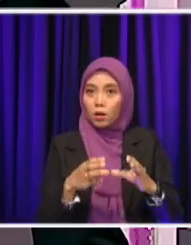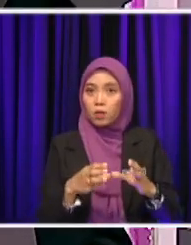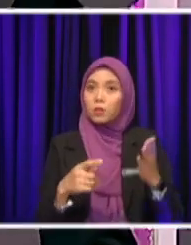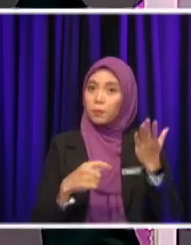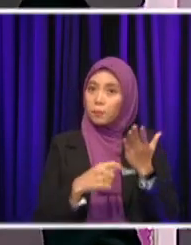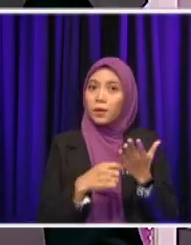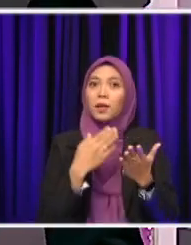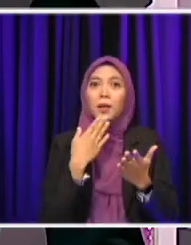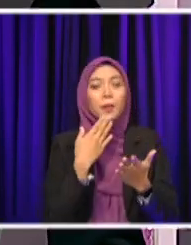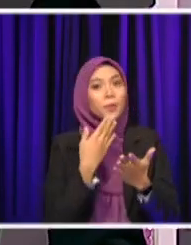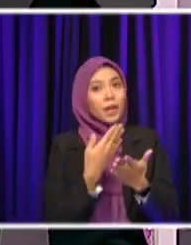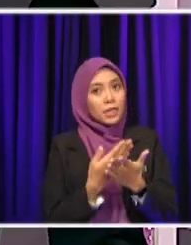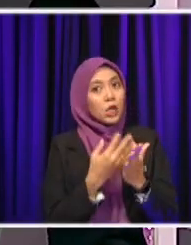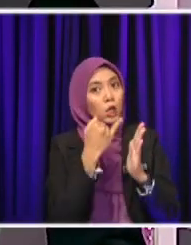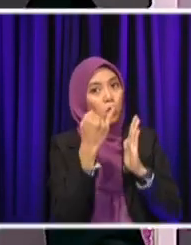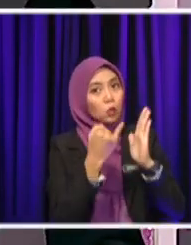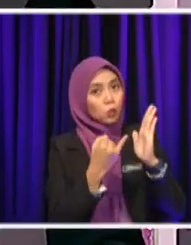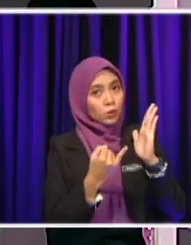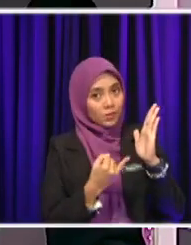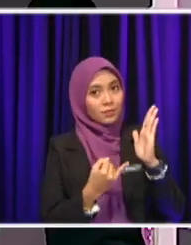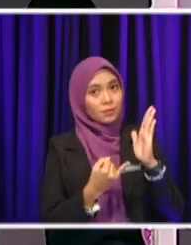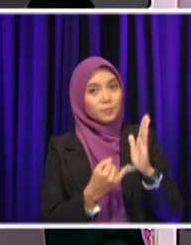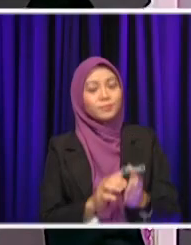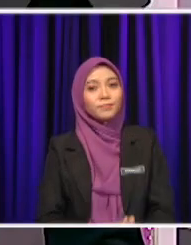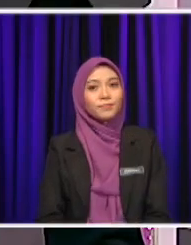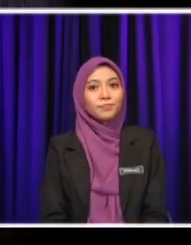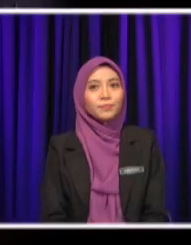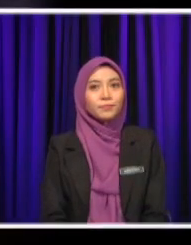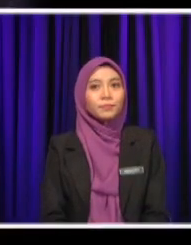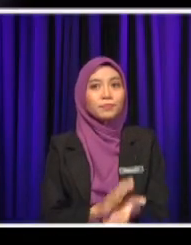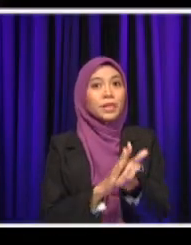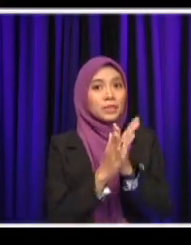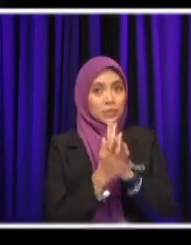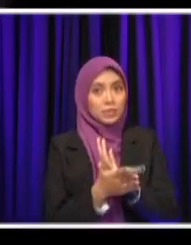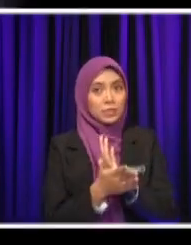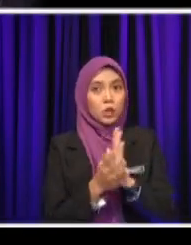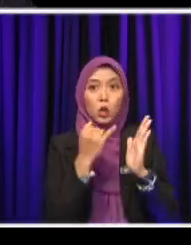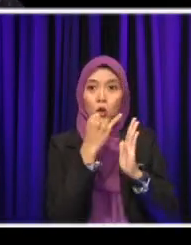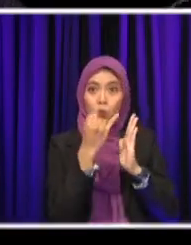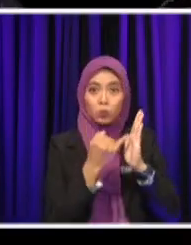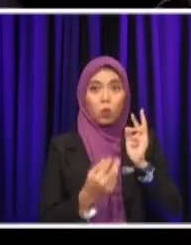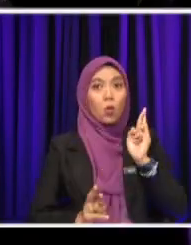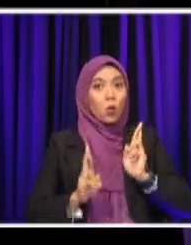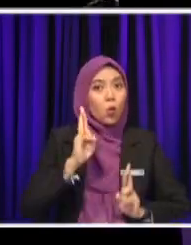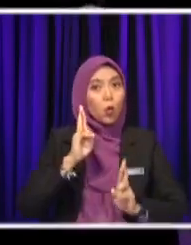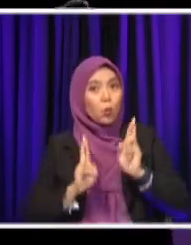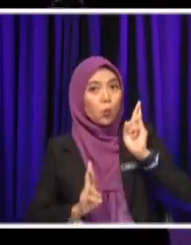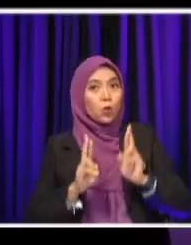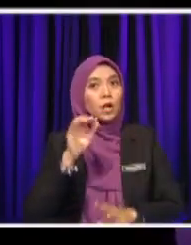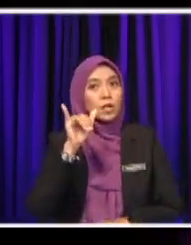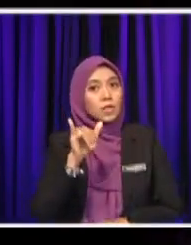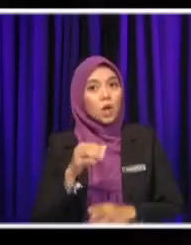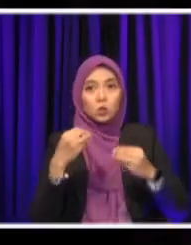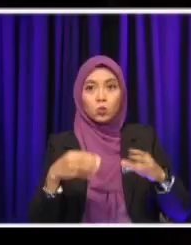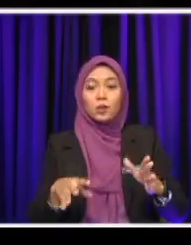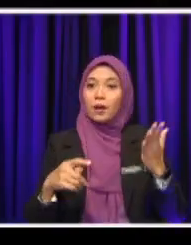baik, penambahbaikan untuk lakaran tersebutlah. Okey, jadi ini lakaran robot yang telah ditambah baik ya Aiman. Baik